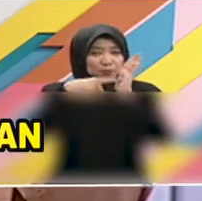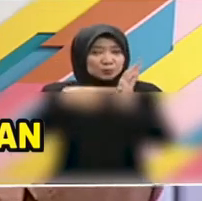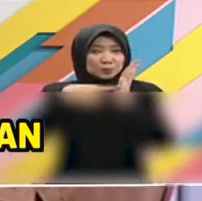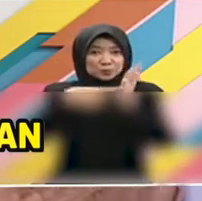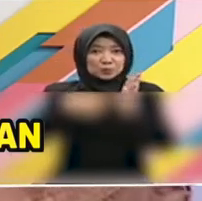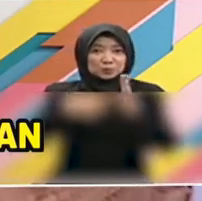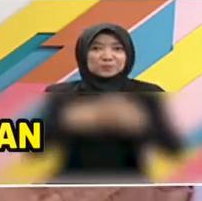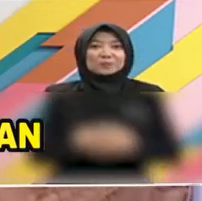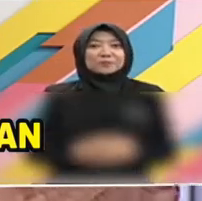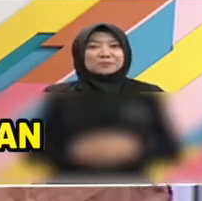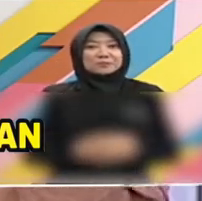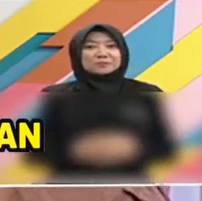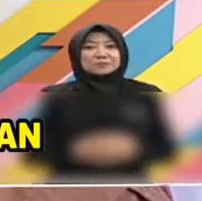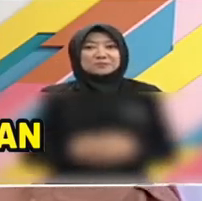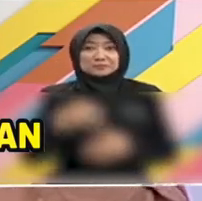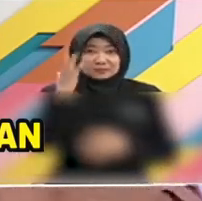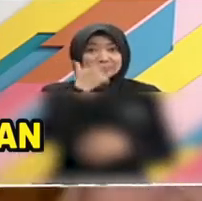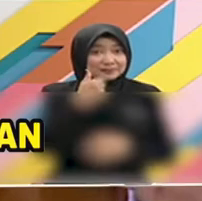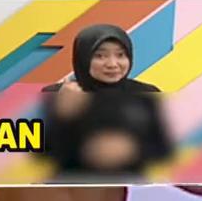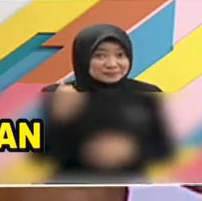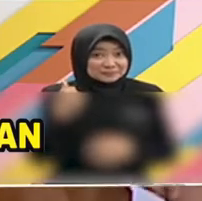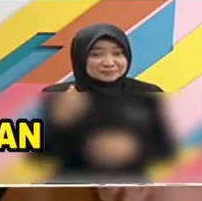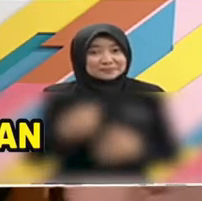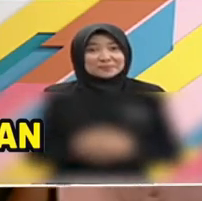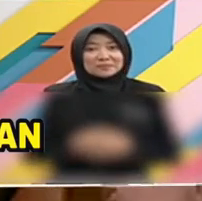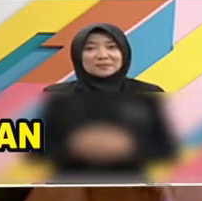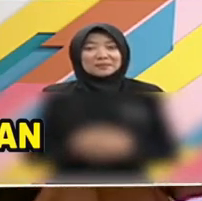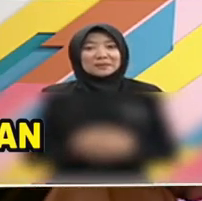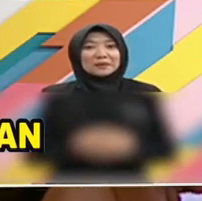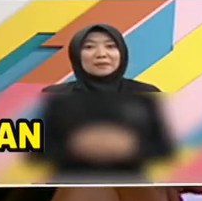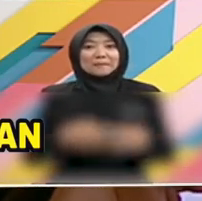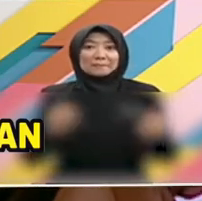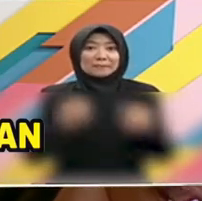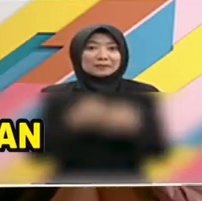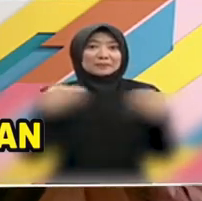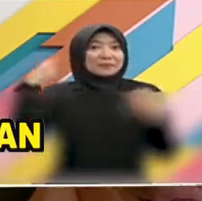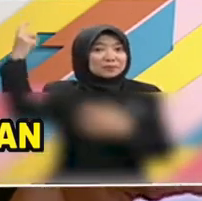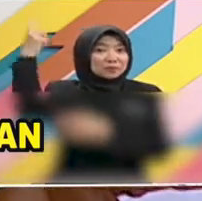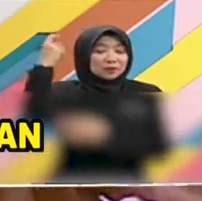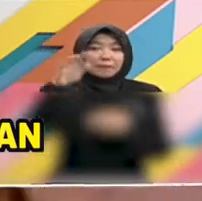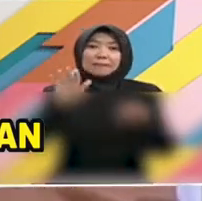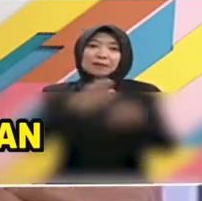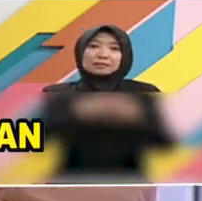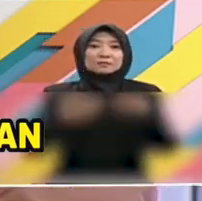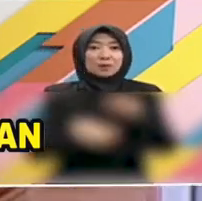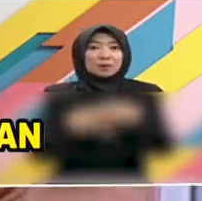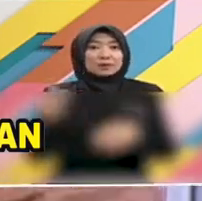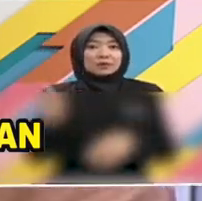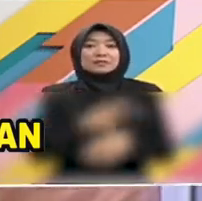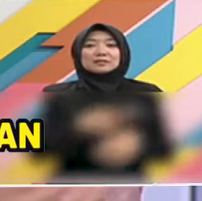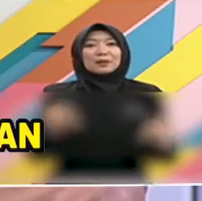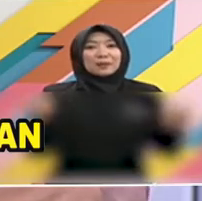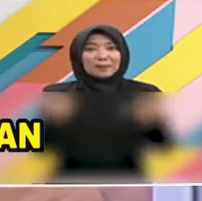Macam ni. Wow. Cantik kan? Cantik. Macam ada bulan sabit semua. Dan keempat-empat bahagian atas, bawah, kiri, kanan semua